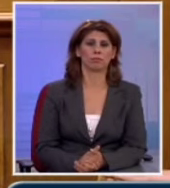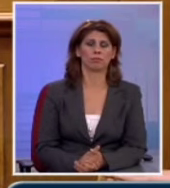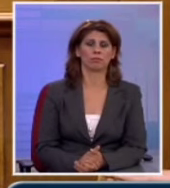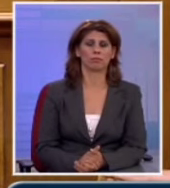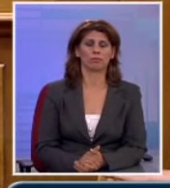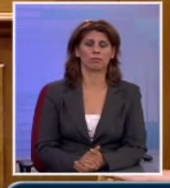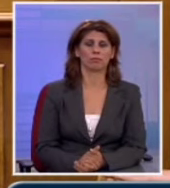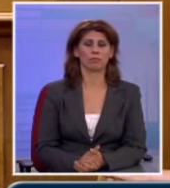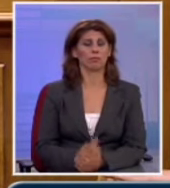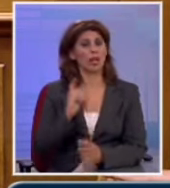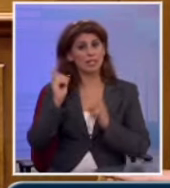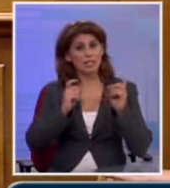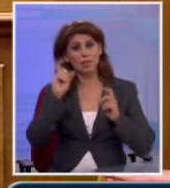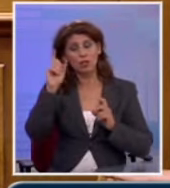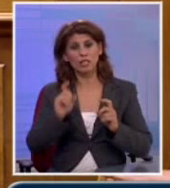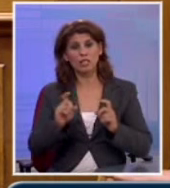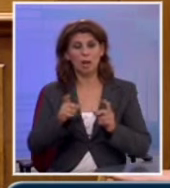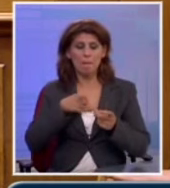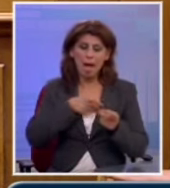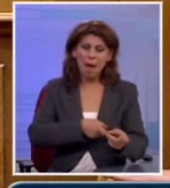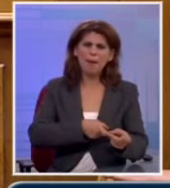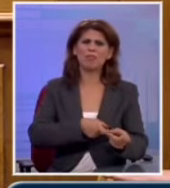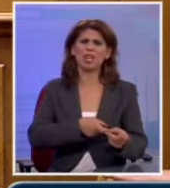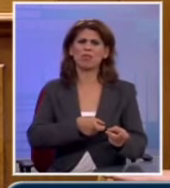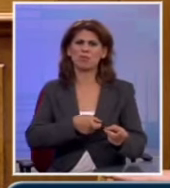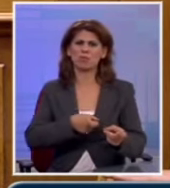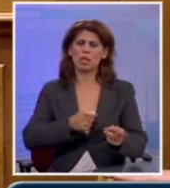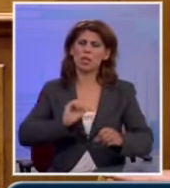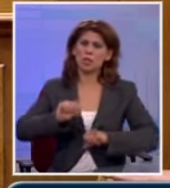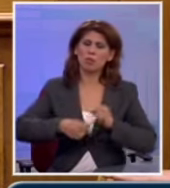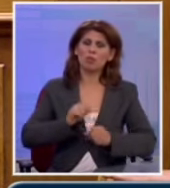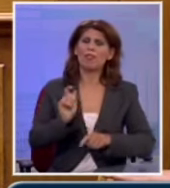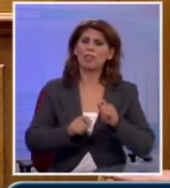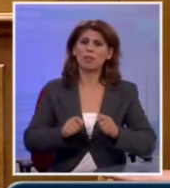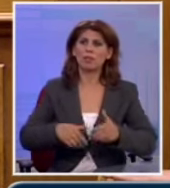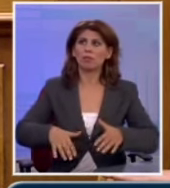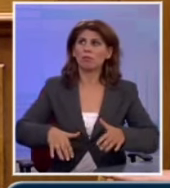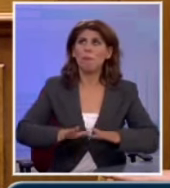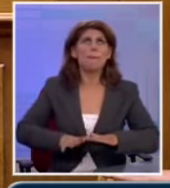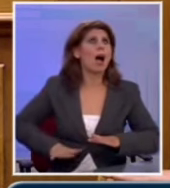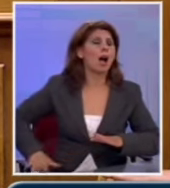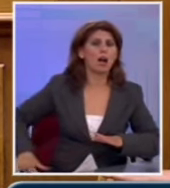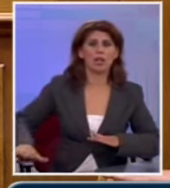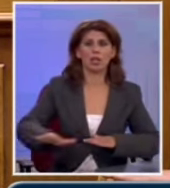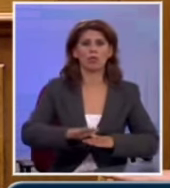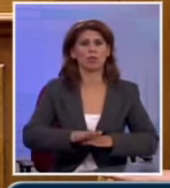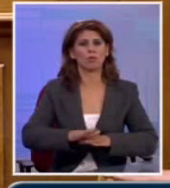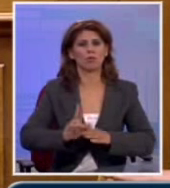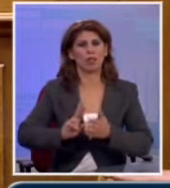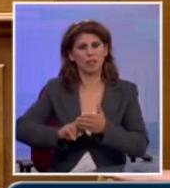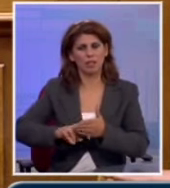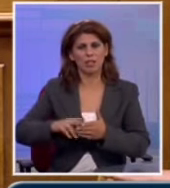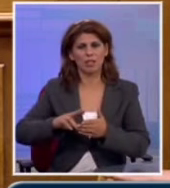Λογαριάζουν ίσως ότι με απειλές, εκβιασμούς, με προσπάθεια δημιουργίας πανικού, θα λυγίσουν